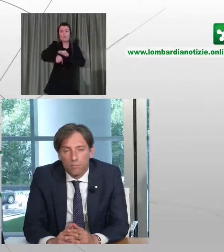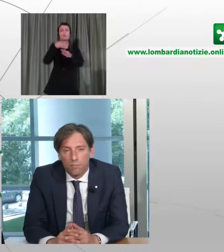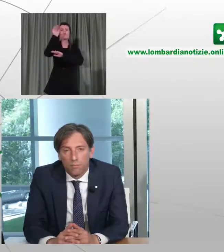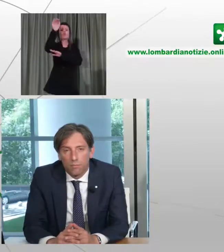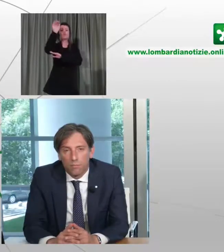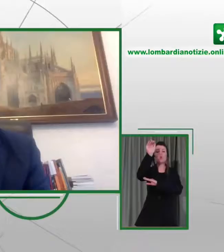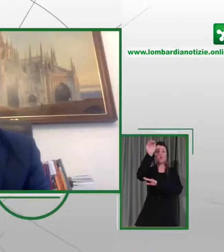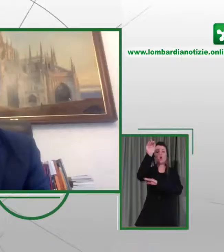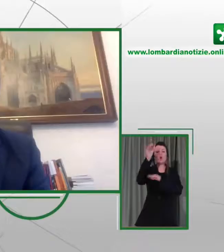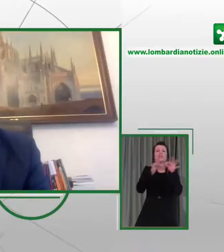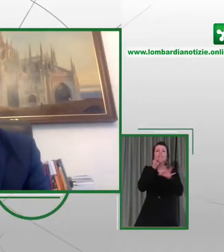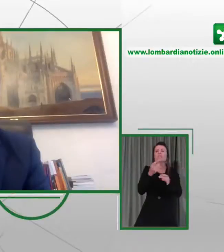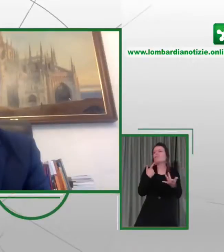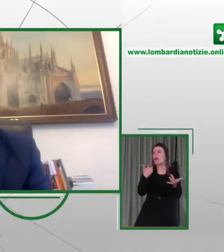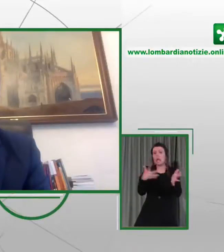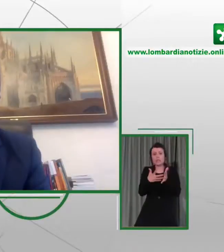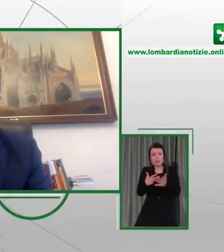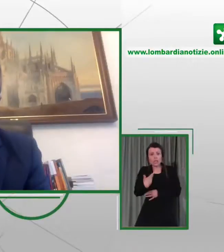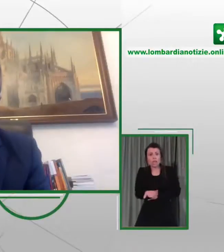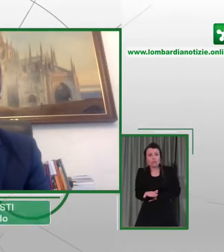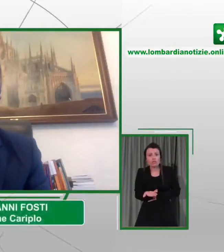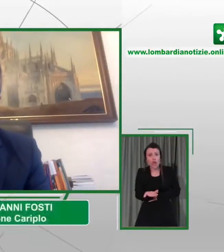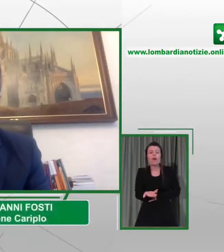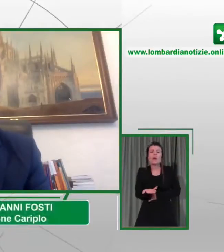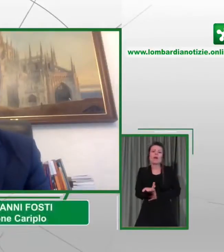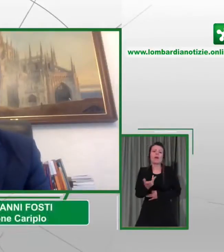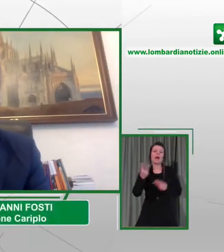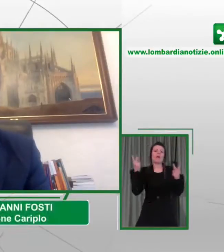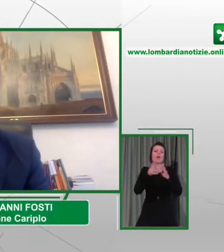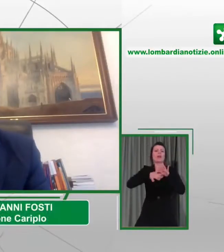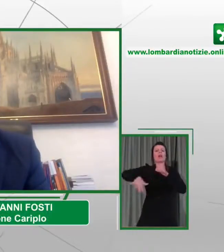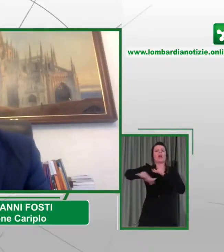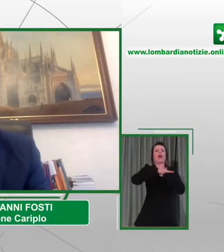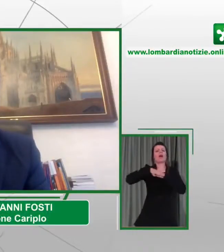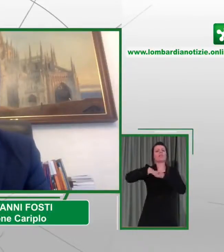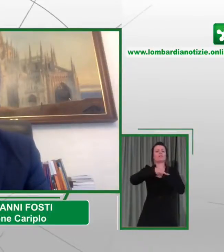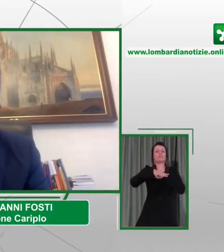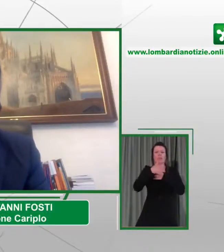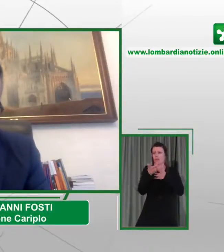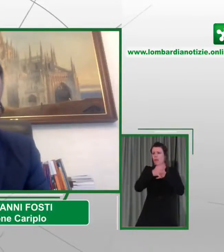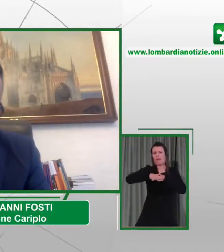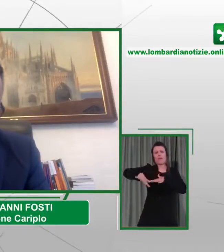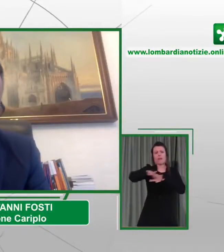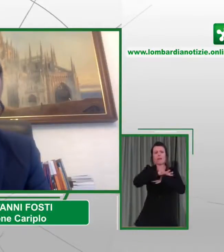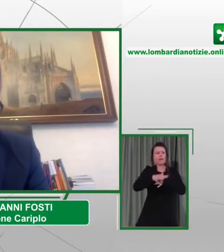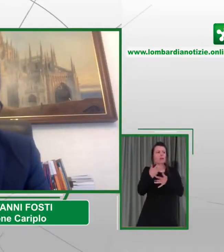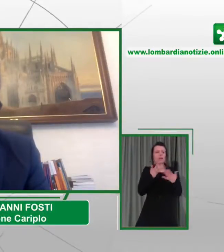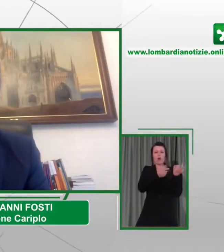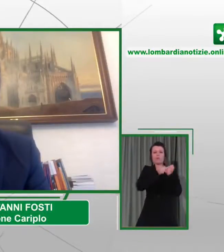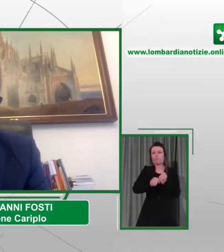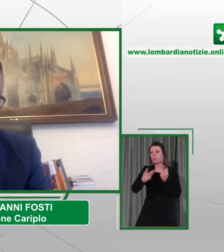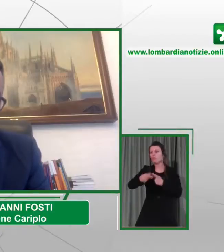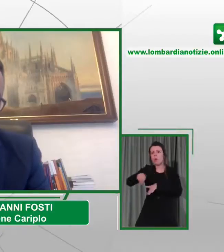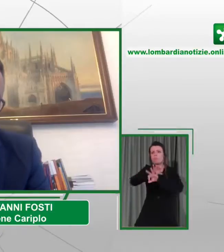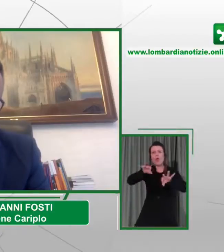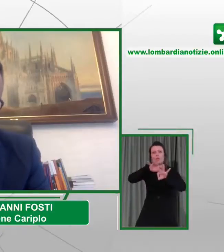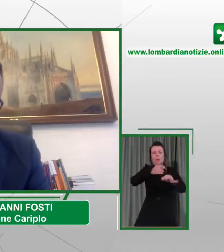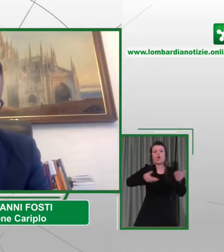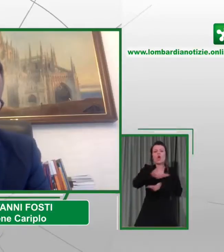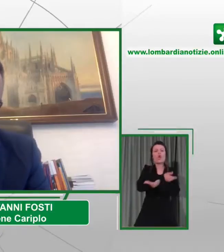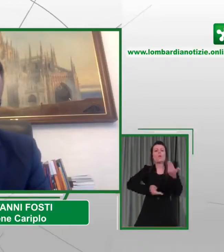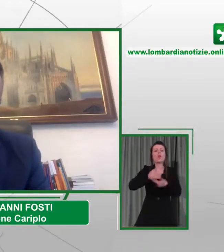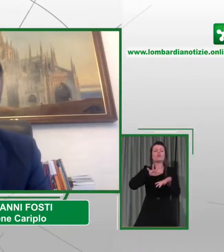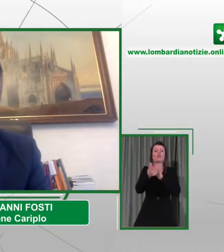diversi soggetti istituzionali dei territori si mettono insieme, questo è un modo di costruire opportunità per il futuro. Una